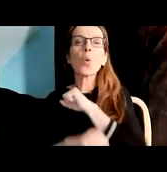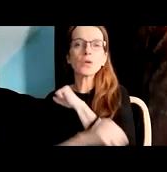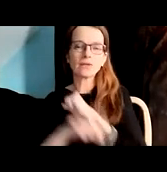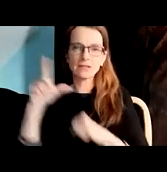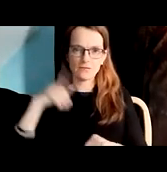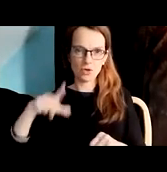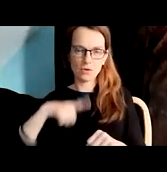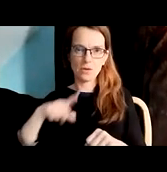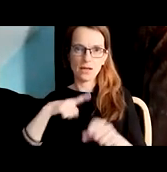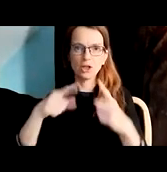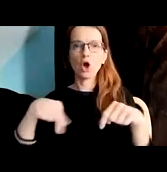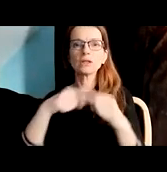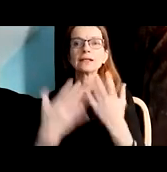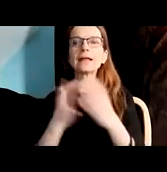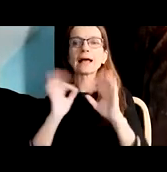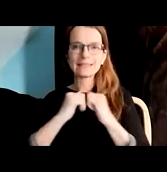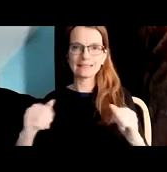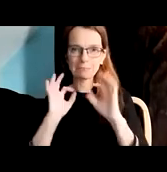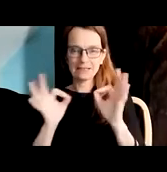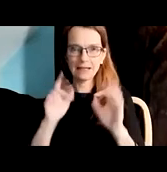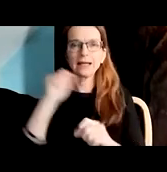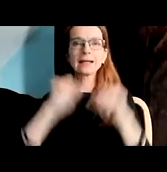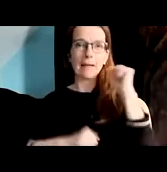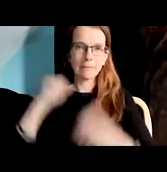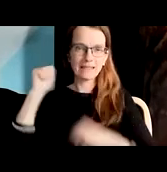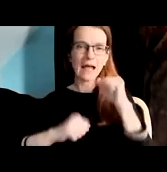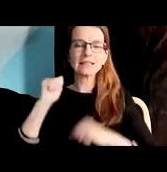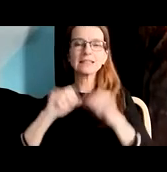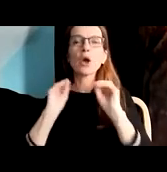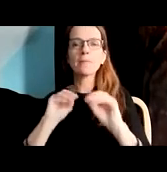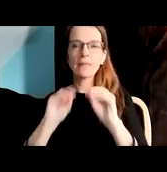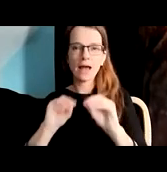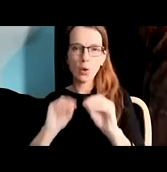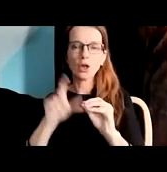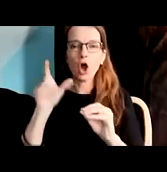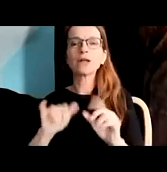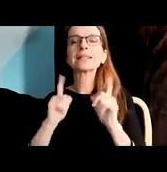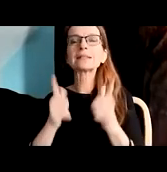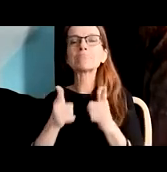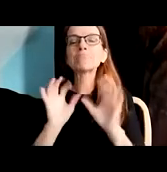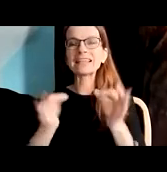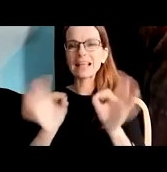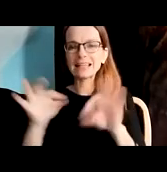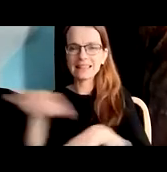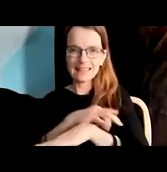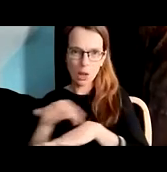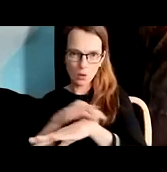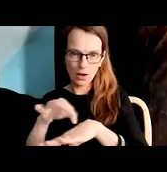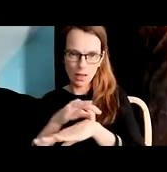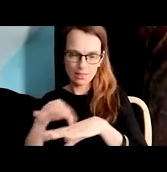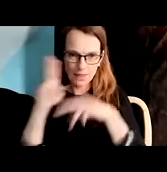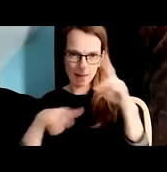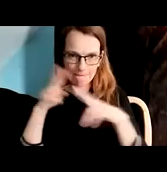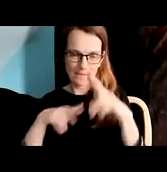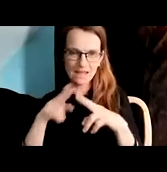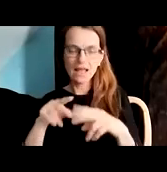na oddelku za specialno in rehabilitacijsko pedagogiko. Je tudi specialistka nevrofizioterapevtka